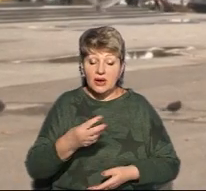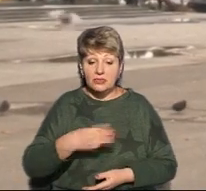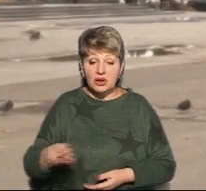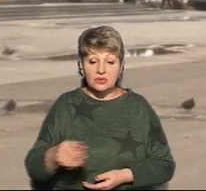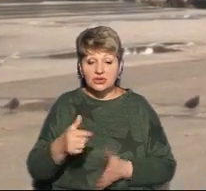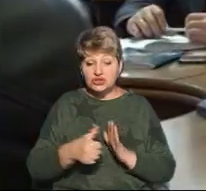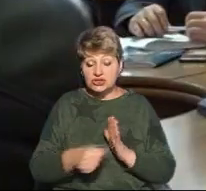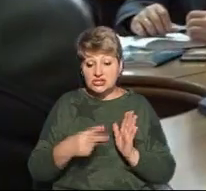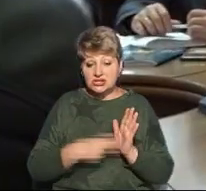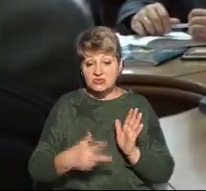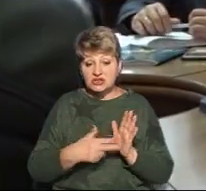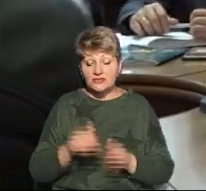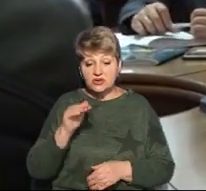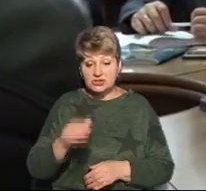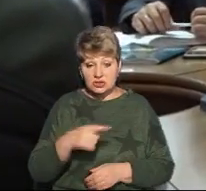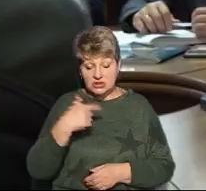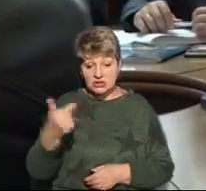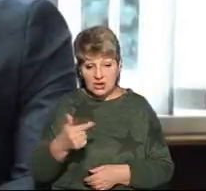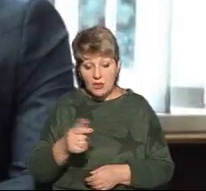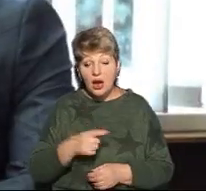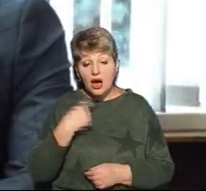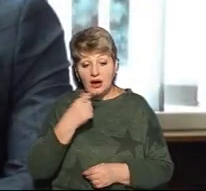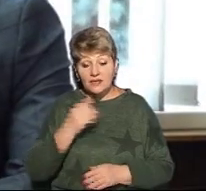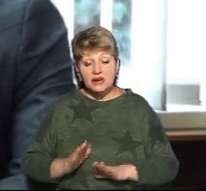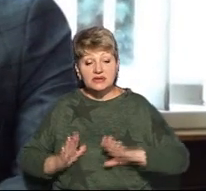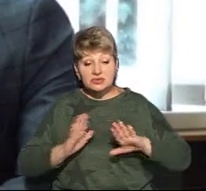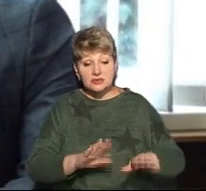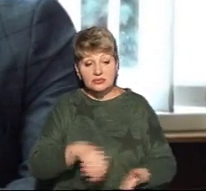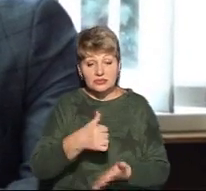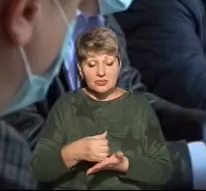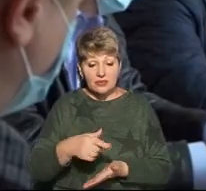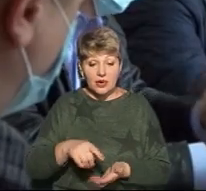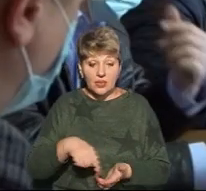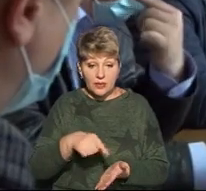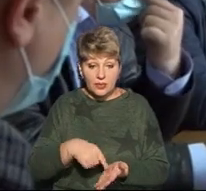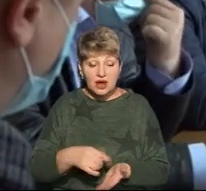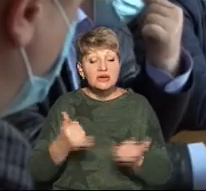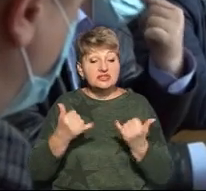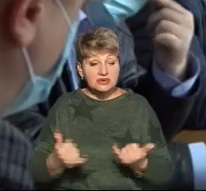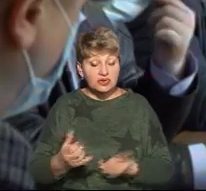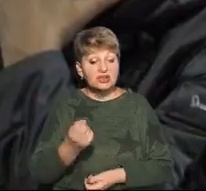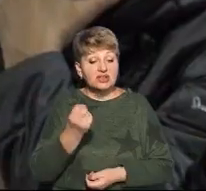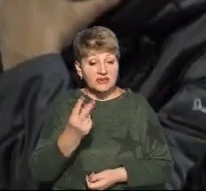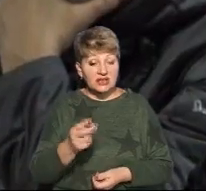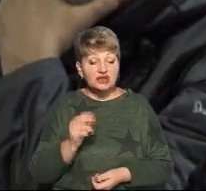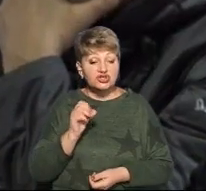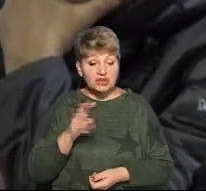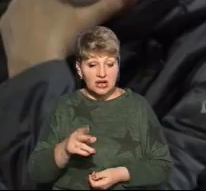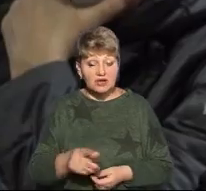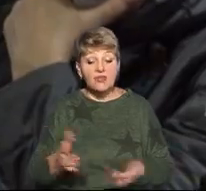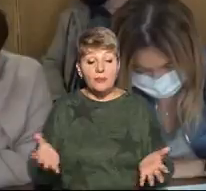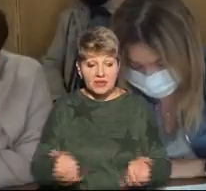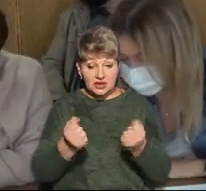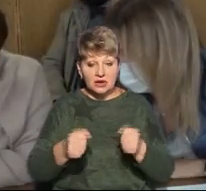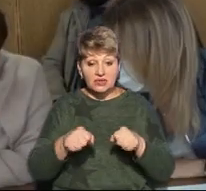68 тисяч гривень, говорить заступник міського голови Павло Іщенко. Сьогодні 11 членів виконкому підтримали рішення про спрямування